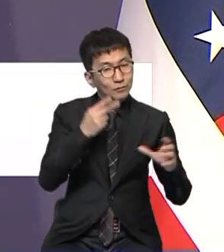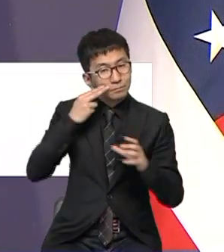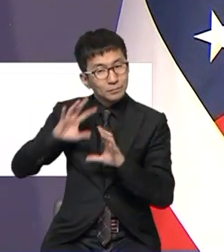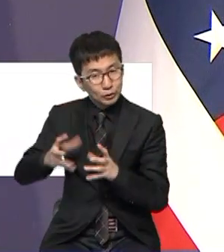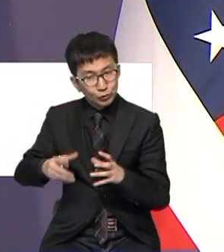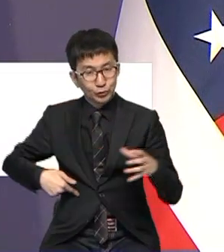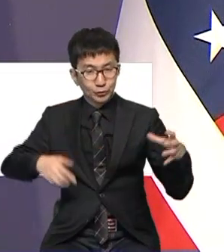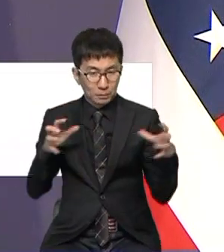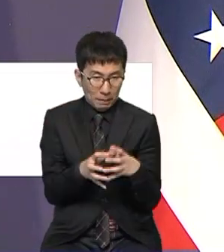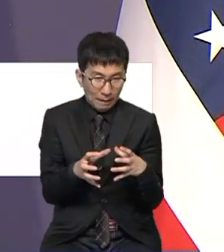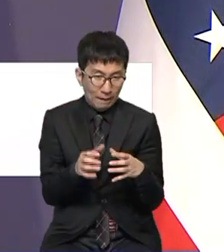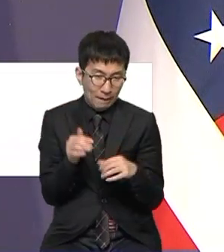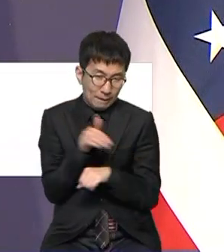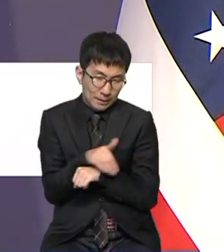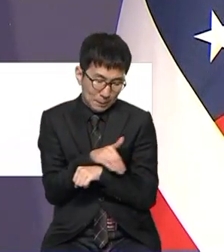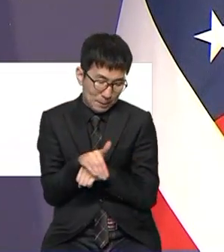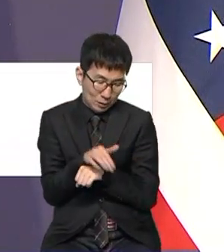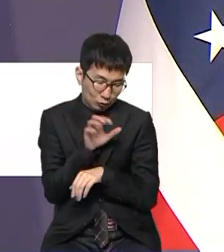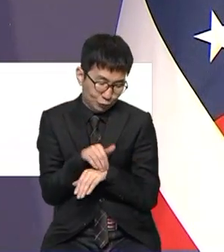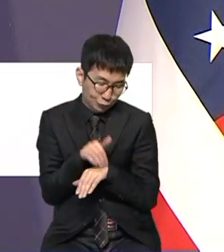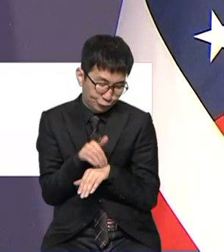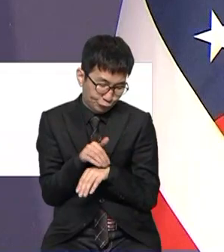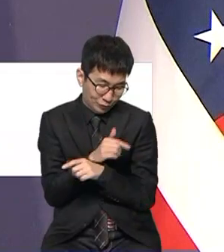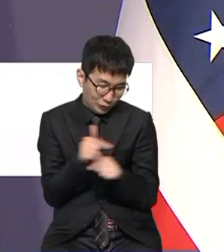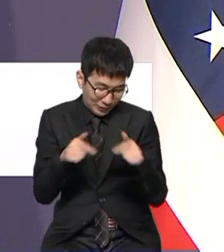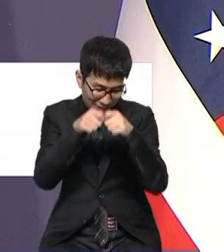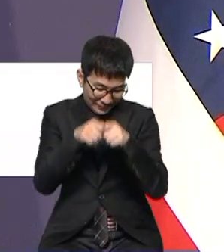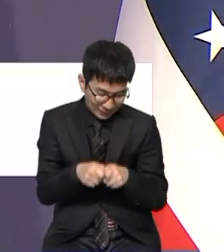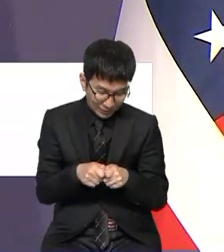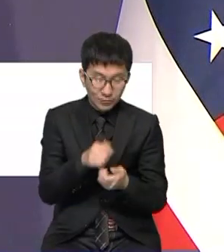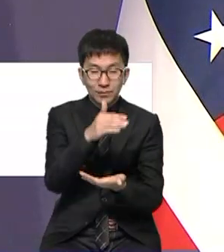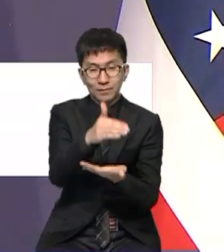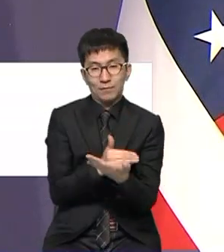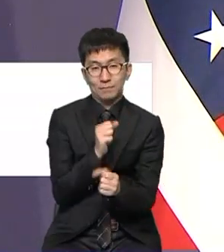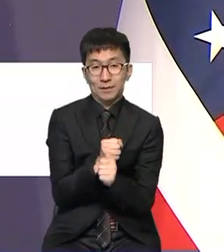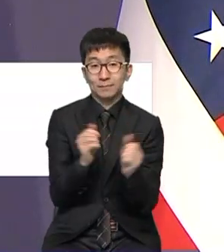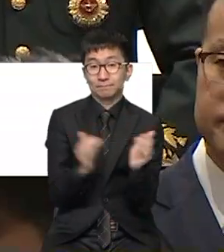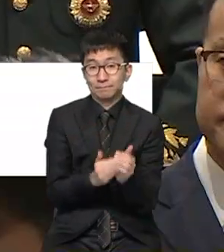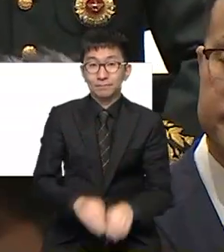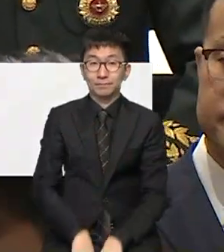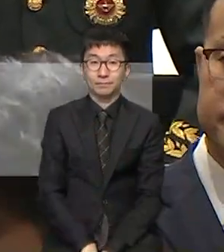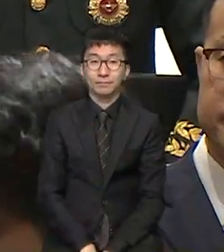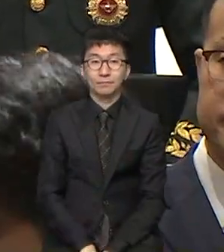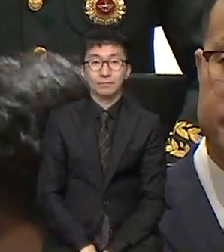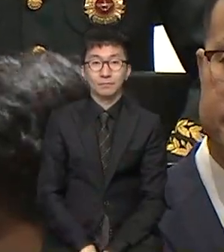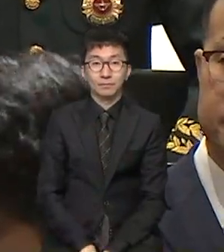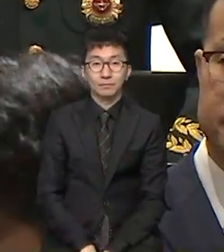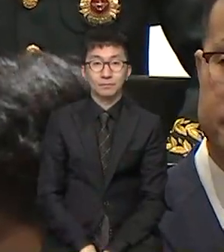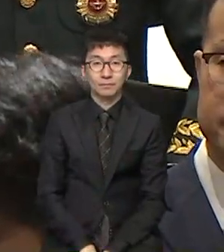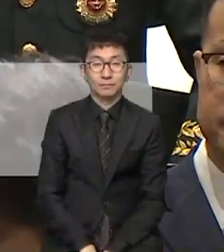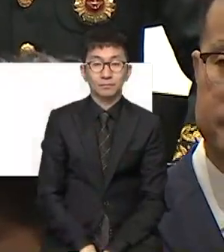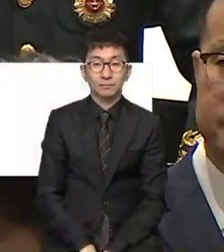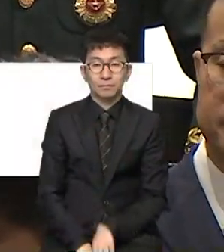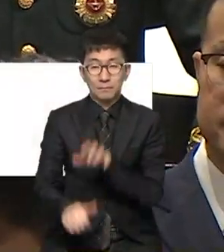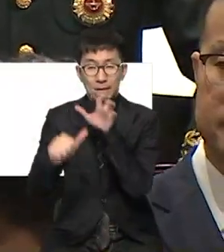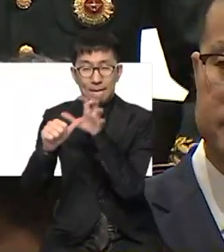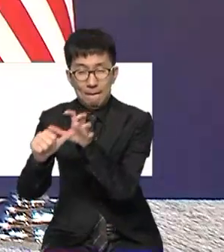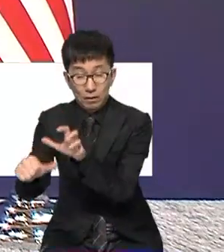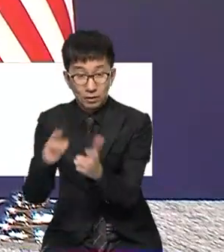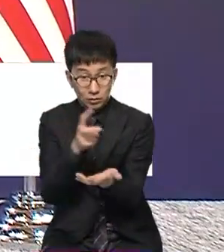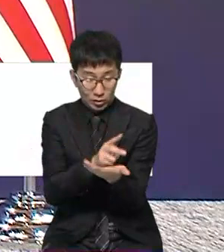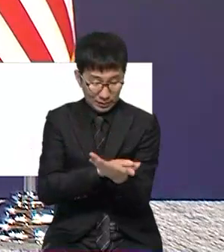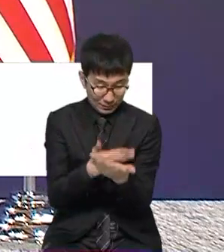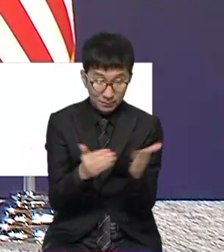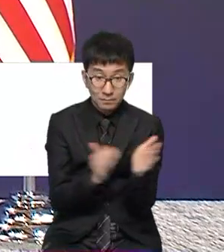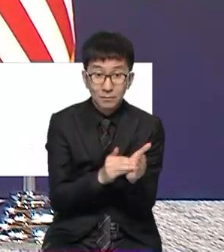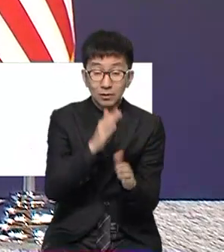연합연습 및 훈련을 할 수 있는 수준까지 구체적인 지침으로 발전했다는 것이고요. 맞춤형 억제 전략에 따라 북한의